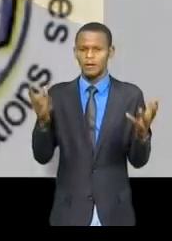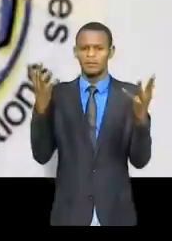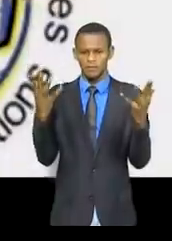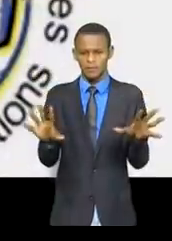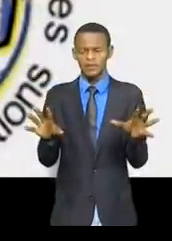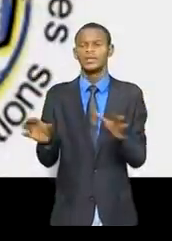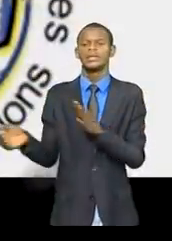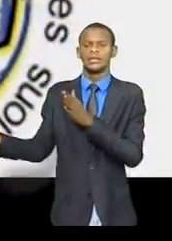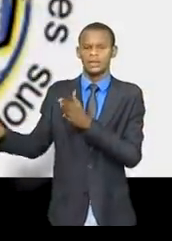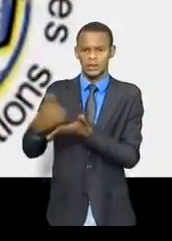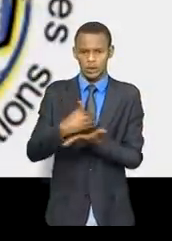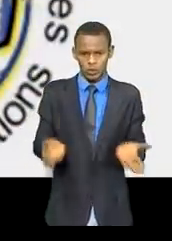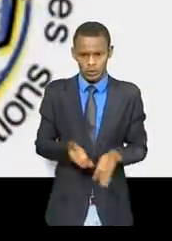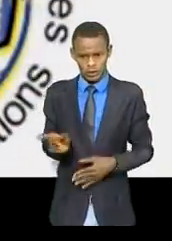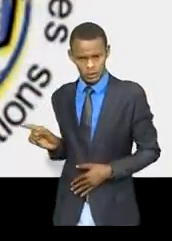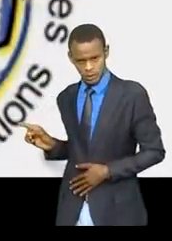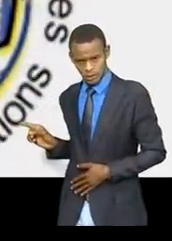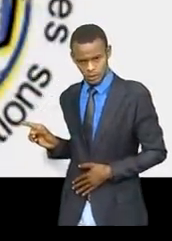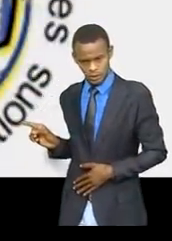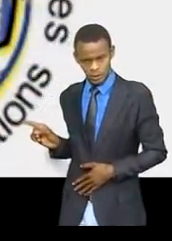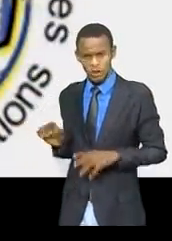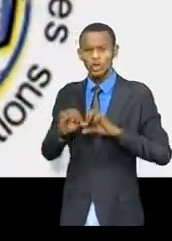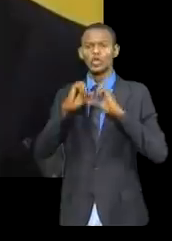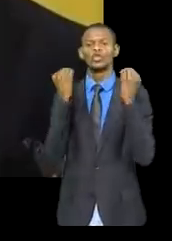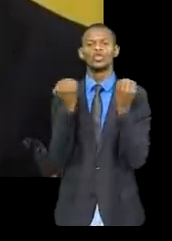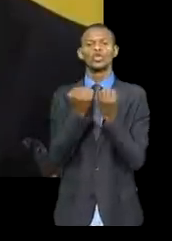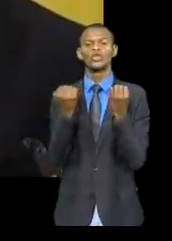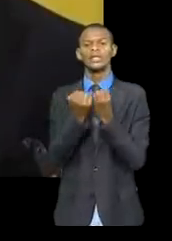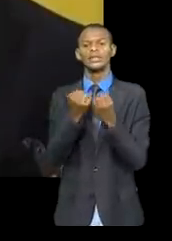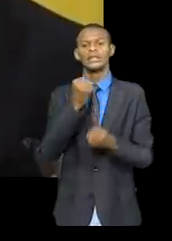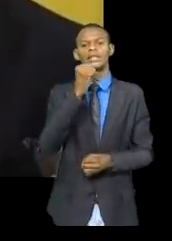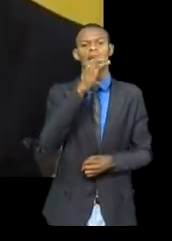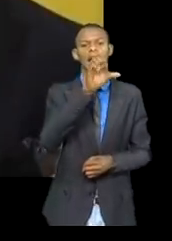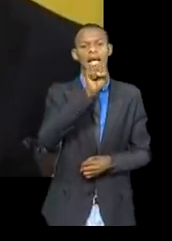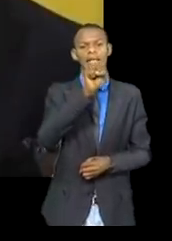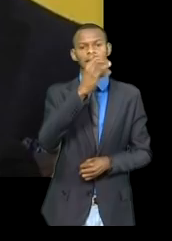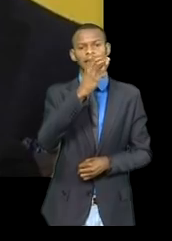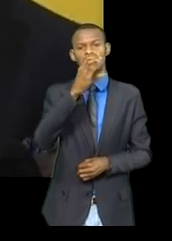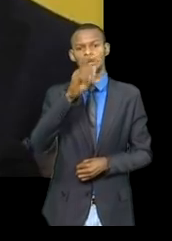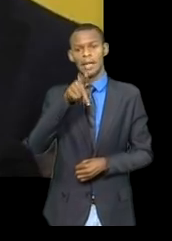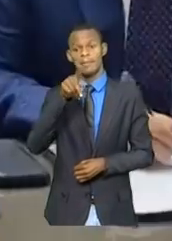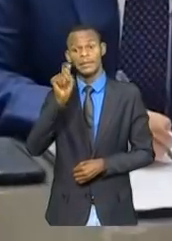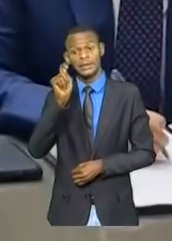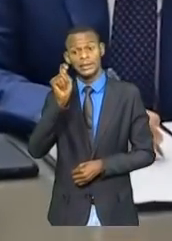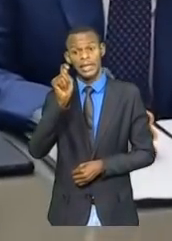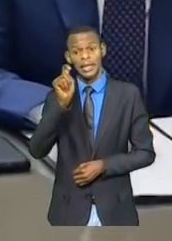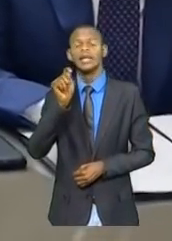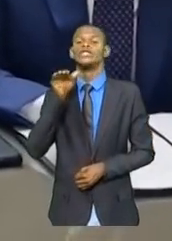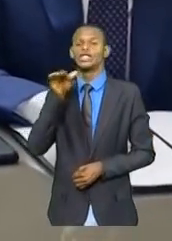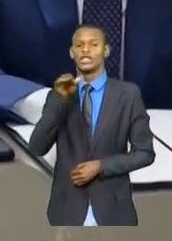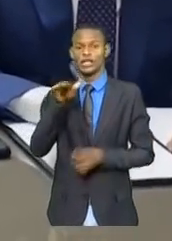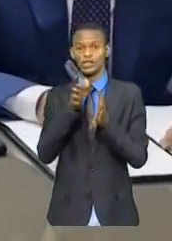congolaise des postes et télécommunications, Didier Moussété, qui vient de séjourner au pays des pharaons pendant une semaine, a procédé